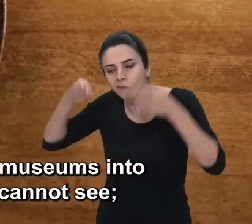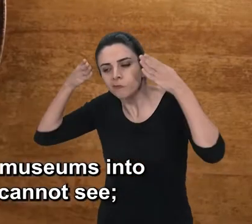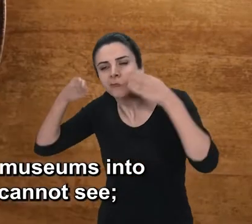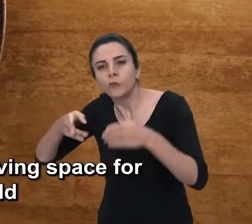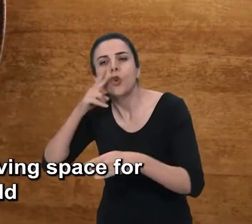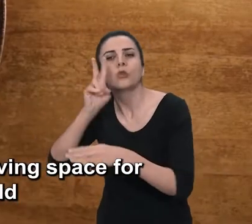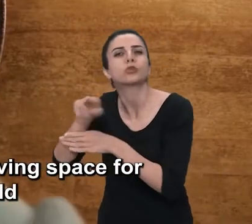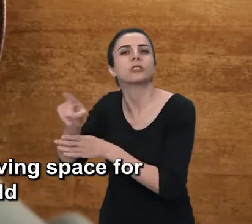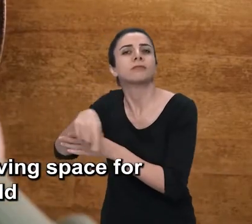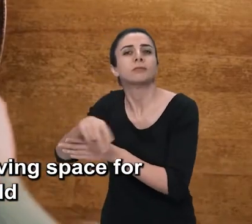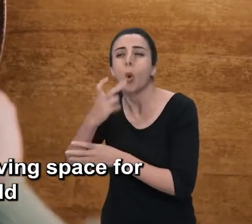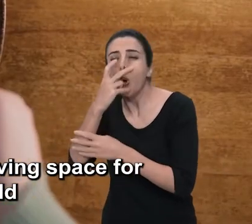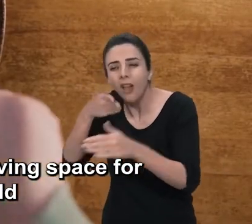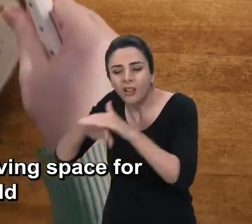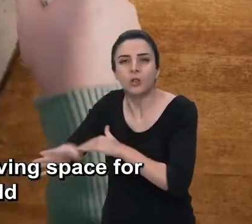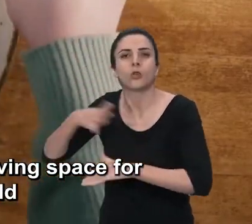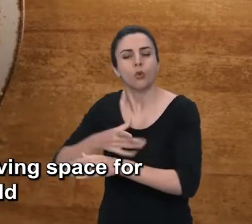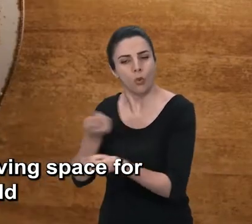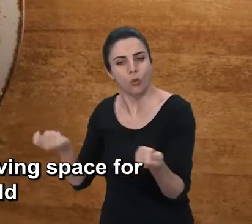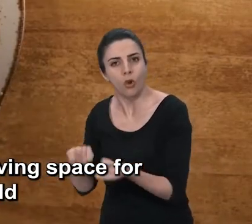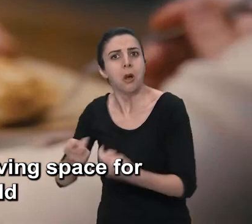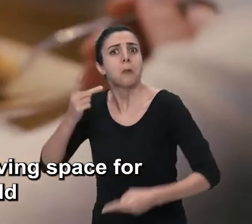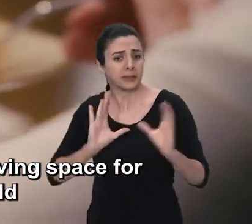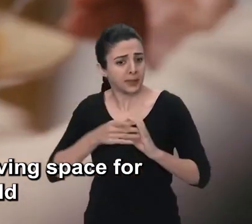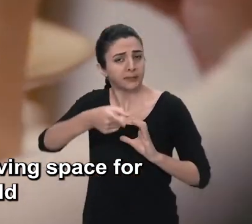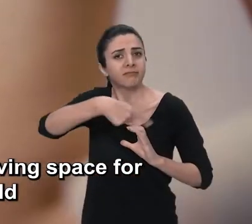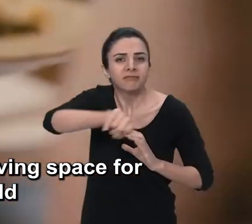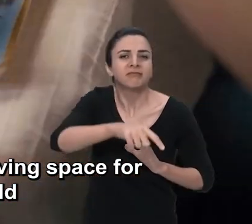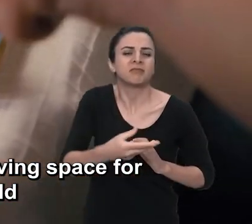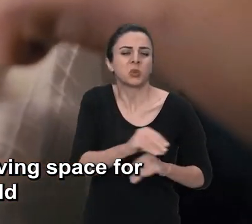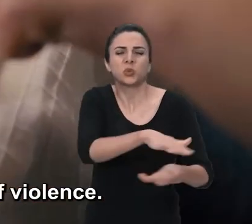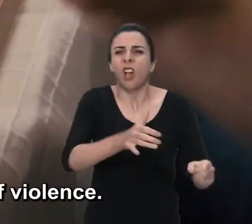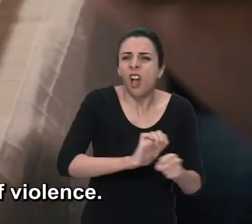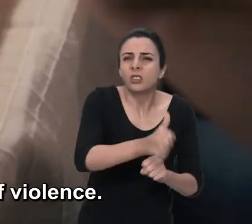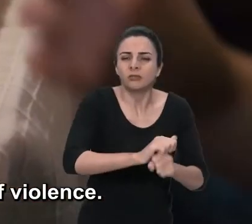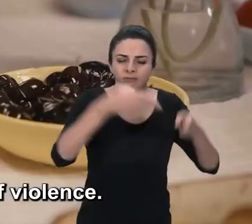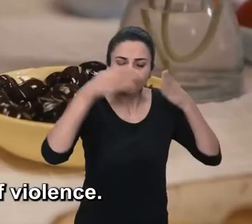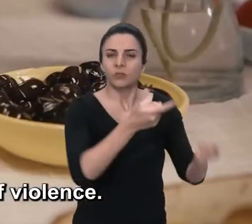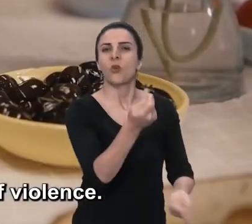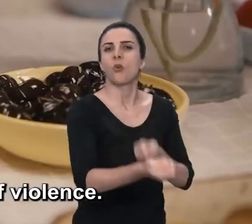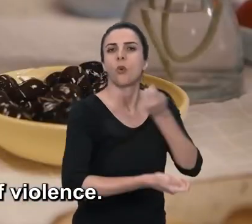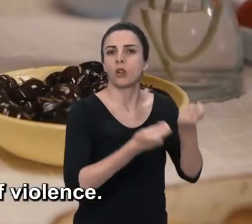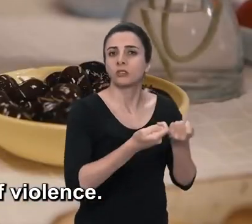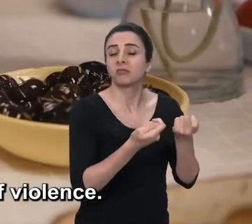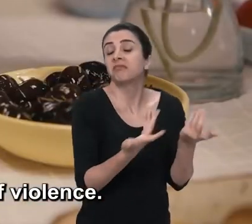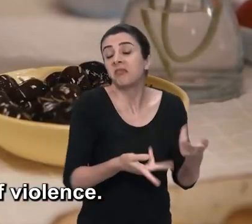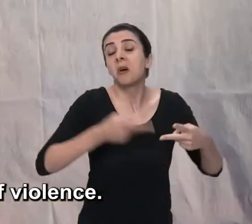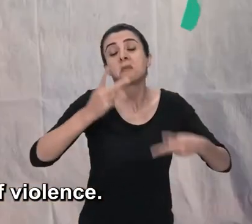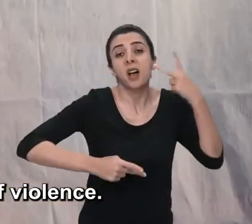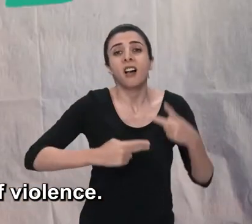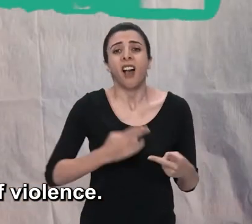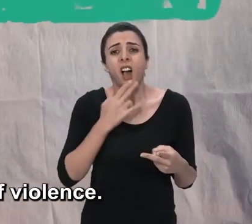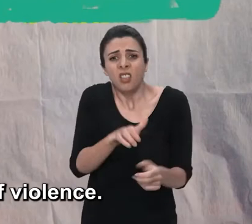dert edindi. Bazılarımız yetişkin dünyasında kaybolmuş çocuklara, şiddet hikayelerinde boğulan kadınlara yaşam alanları